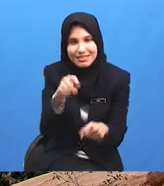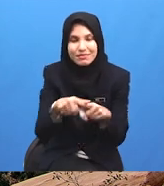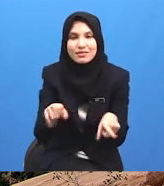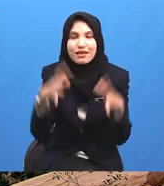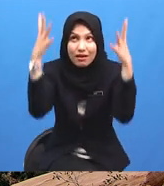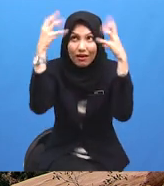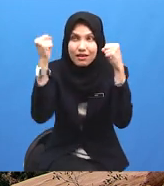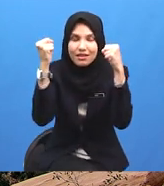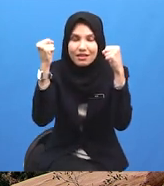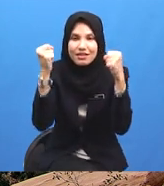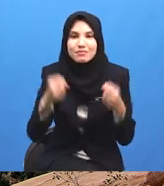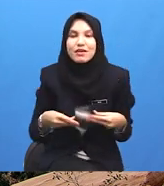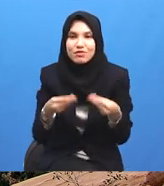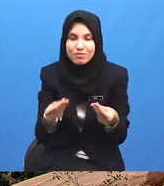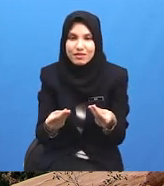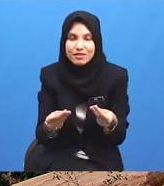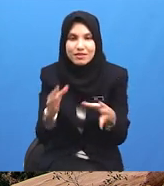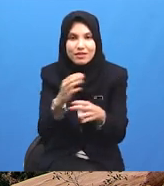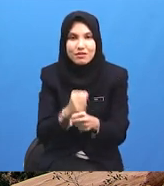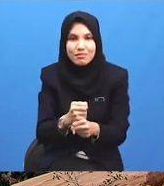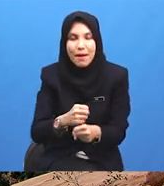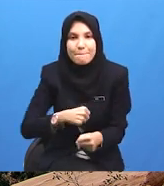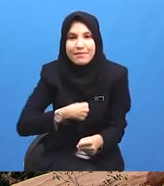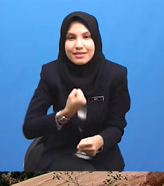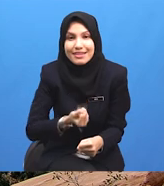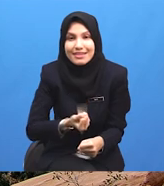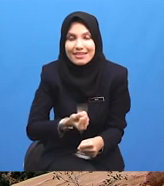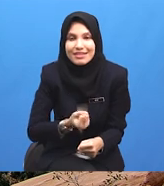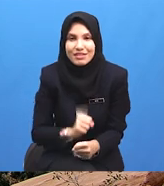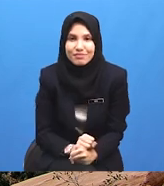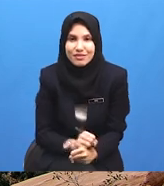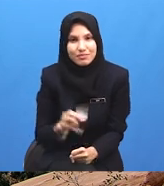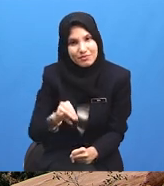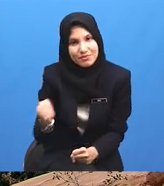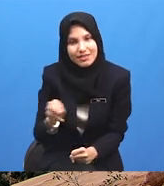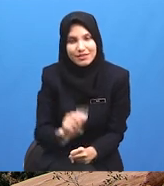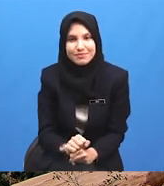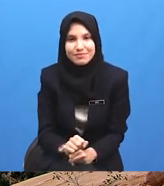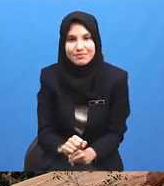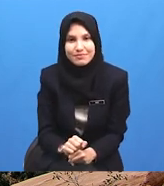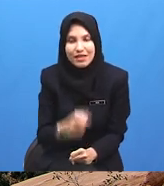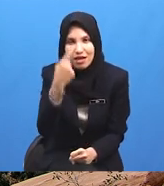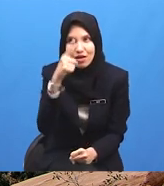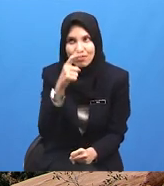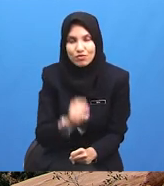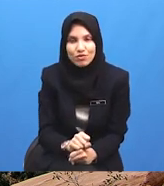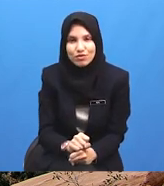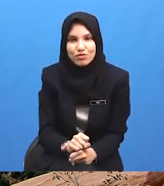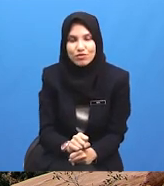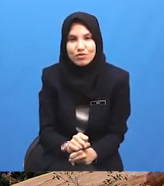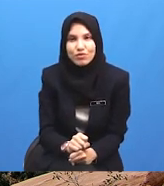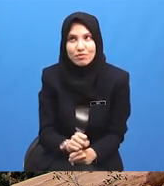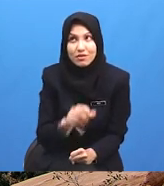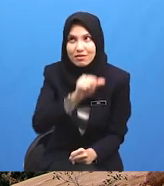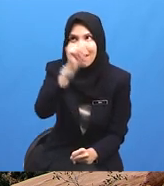cikgu kongsikan pada hari ini dapat menarik minat-minat murid untuk menerokai angkasa